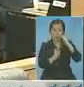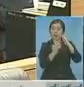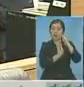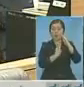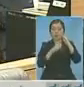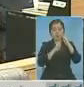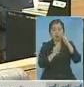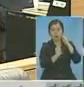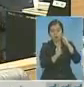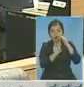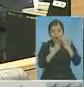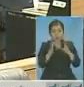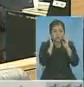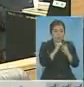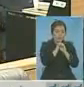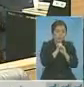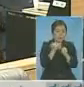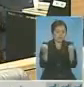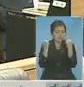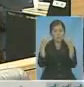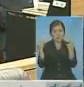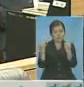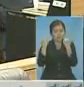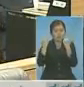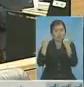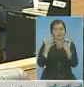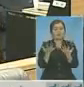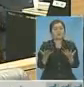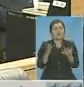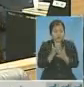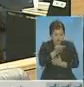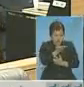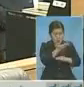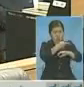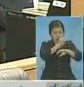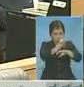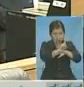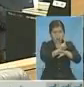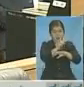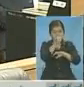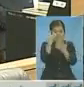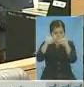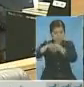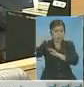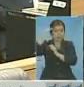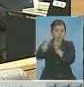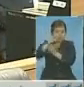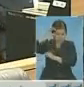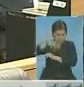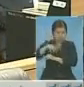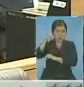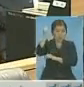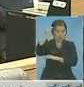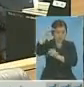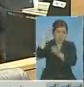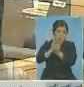ำงานหมด 3. คนแก่ไม่มีแรงสู้ค่ะเพราะฉะนั้นเนี่ยก็อยากให้ท่านประธานเนี่ยเน้นไปที่กรมตำรวจนะคะผู้บัญชาการตำรวจ